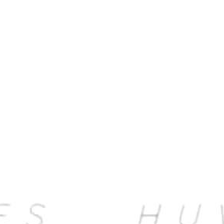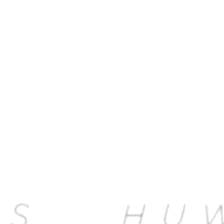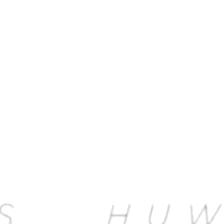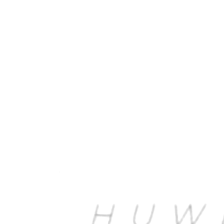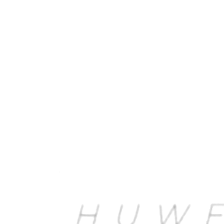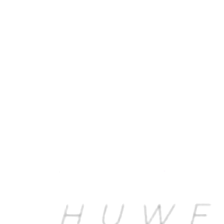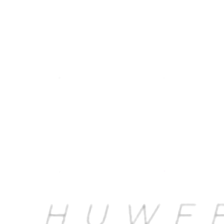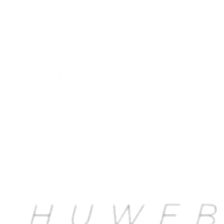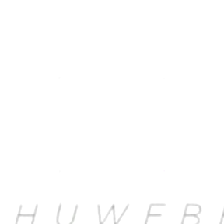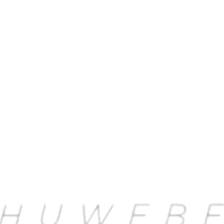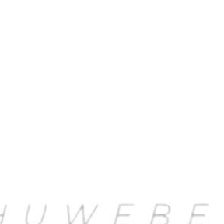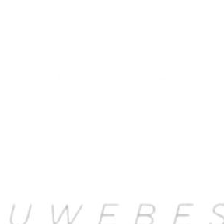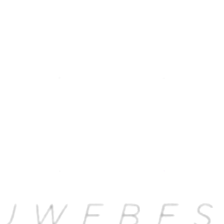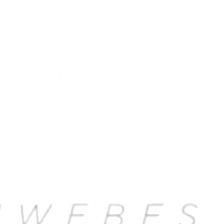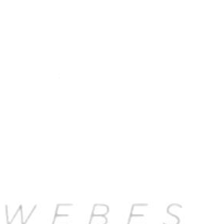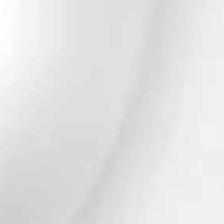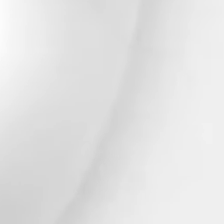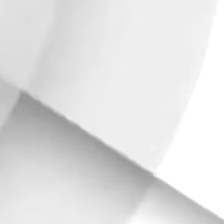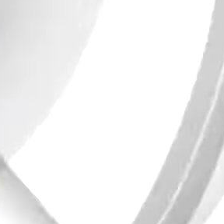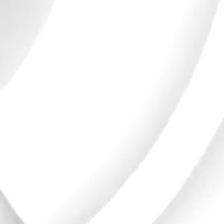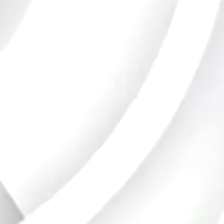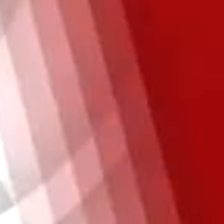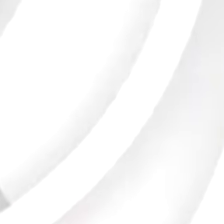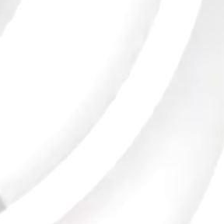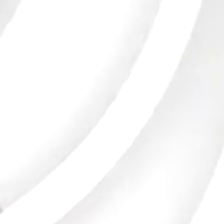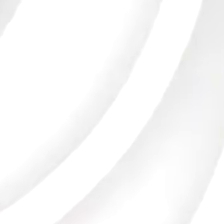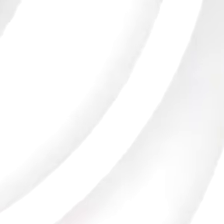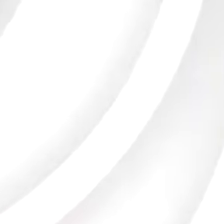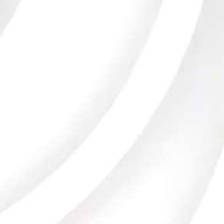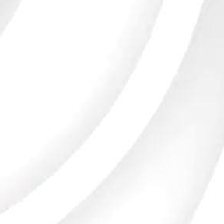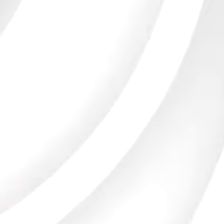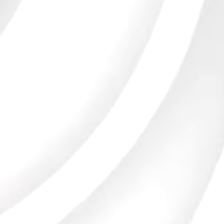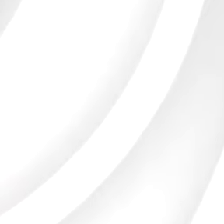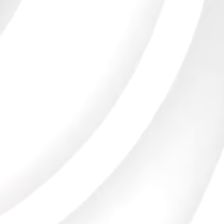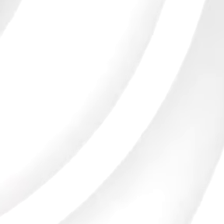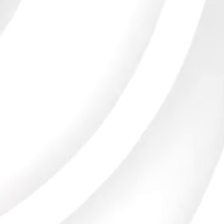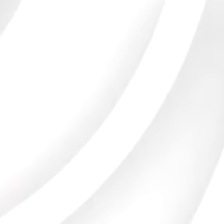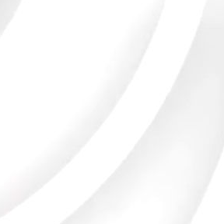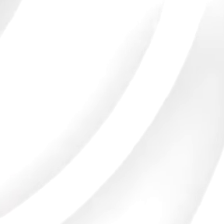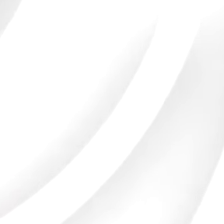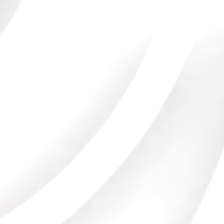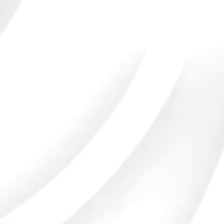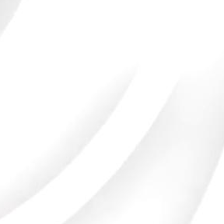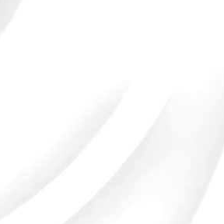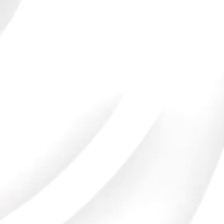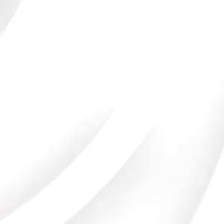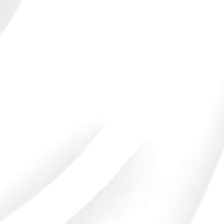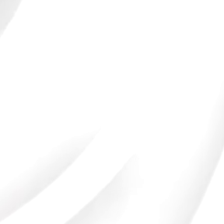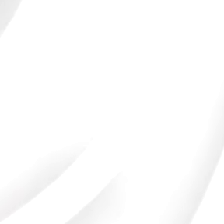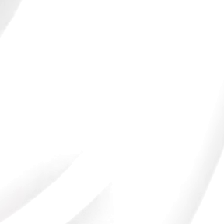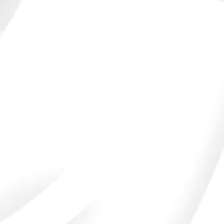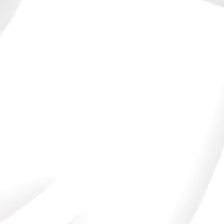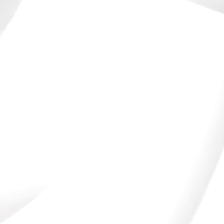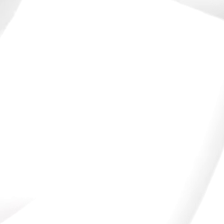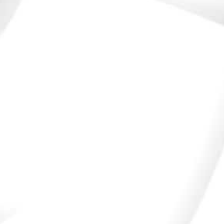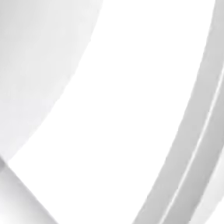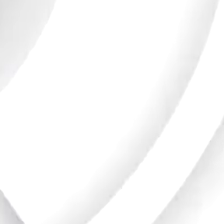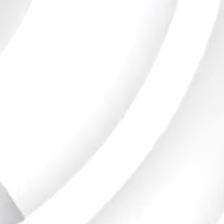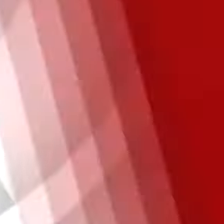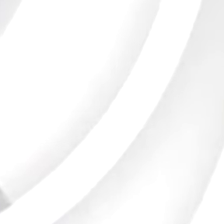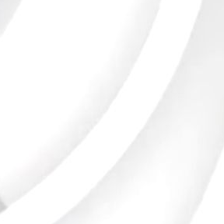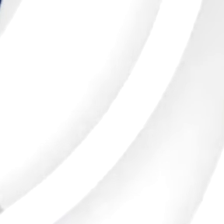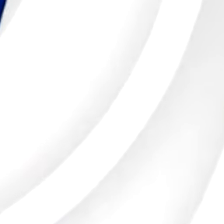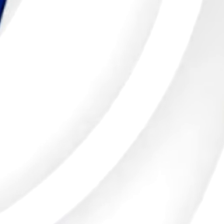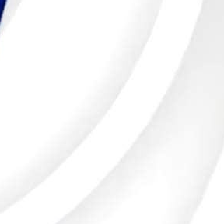Tuloy-tuloy po ang ating pagpapatrol sa bayan mula Lunes hanggang Biyernes sa TV Patrol alas 6:30 ng